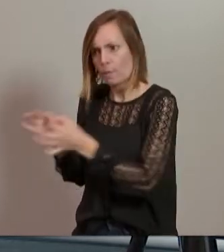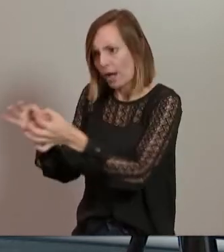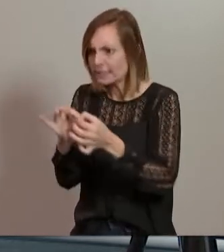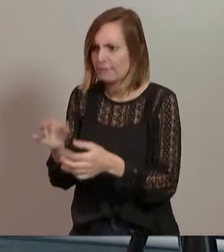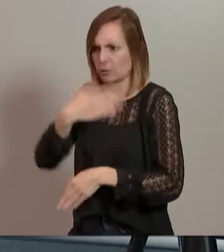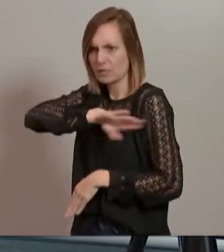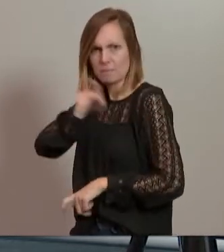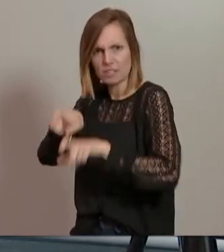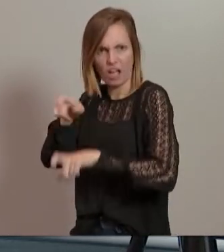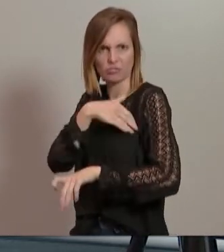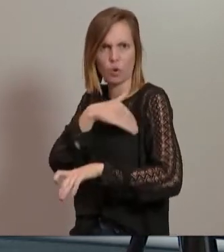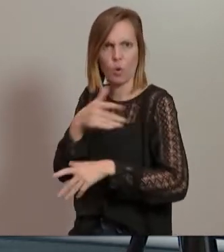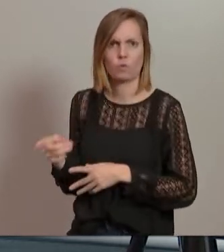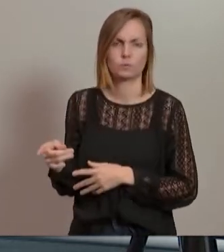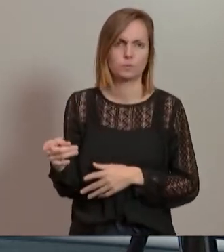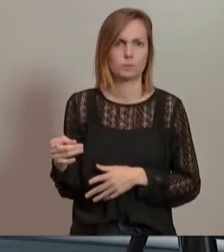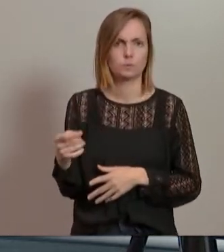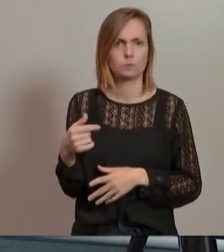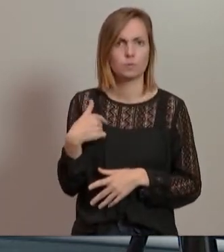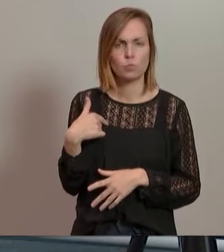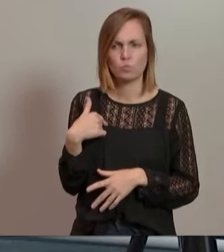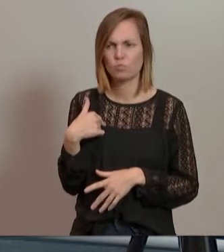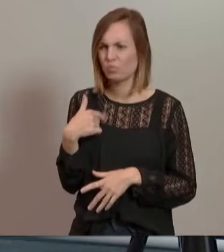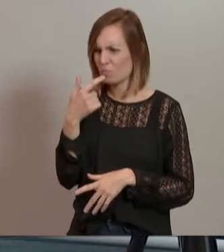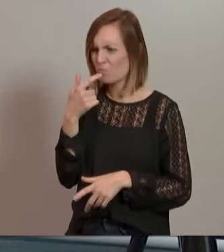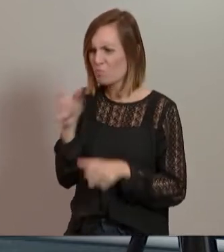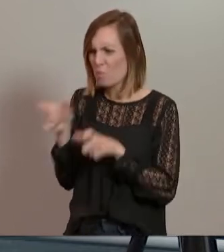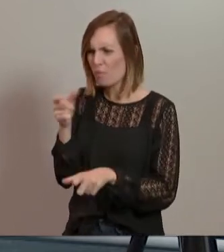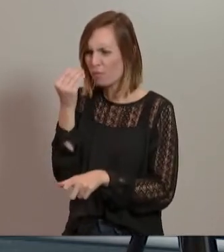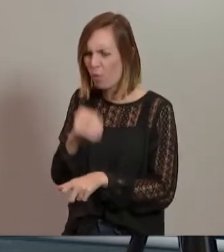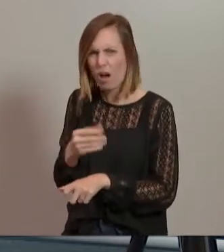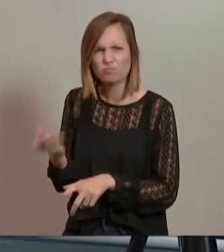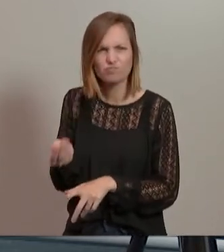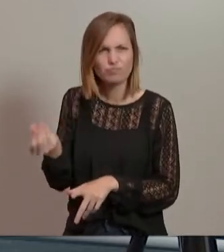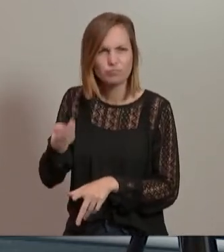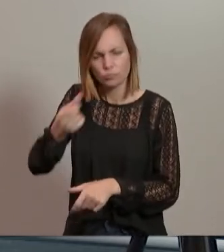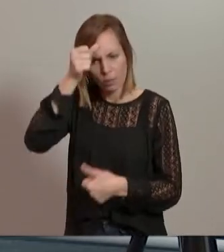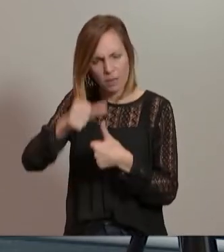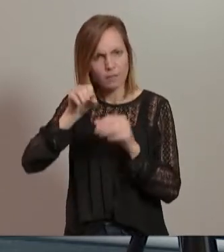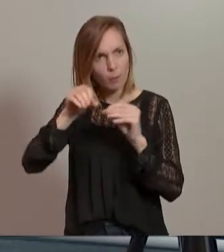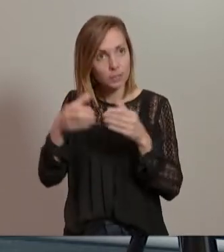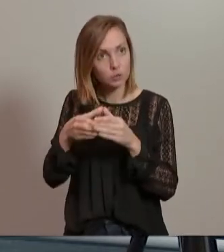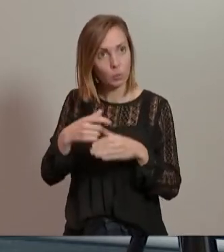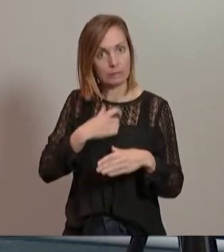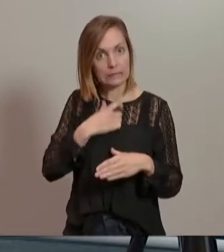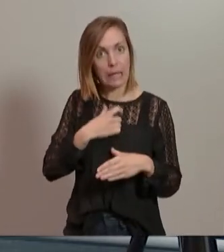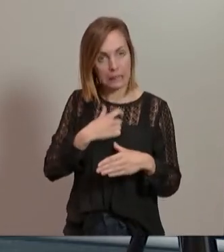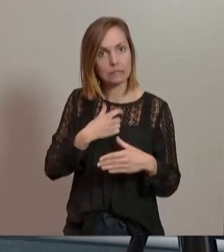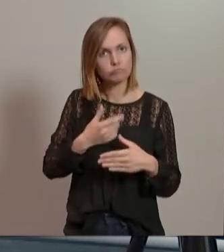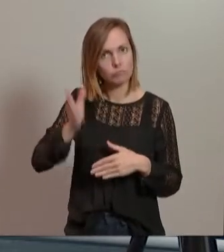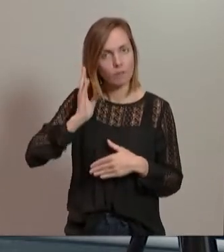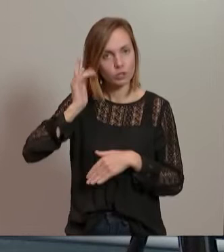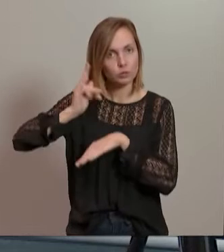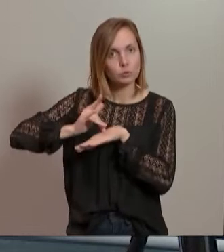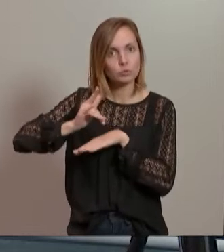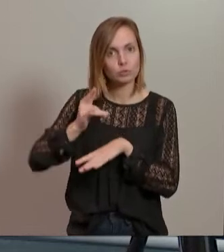des agents, tout ça, ça me fait un peu froid. Je me rappelle d'une formation de cadre, pour être cadre. C'était donc